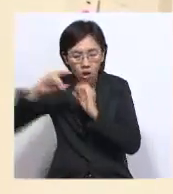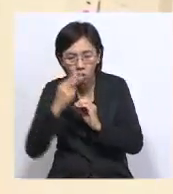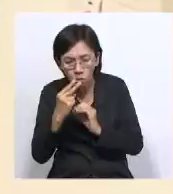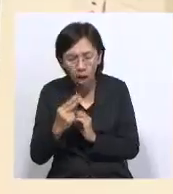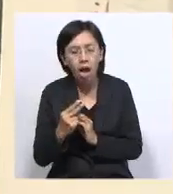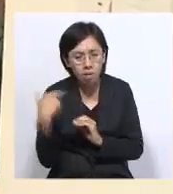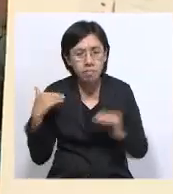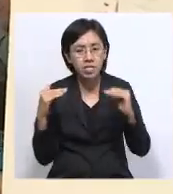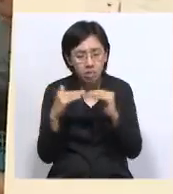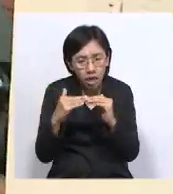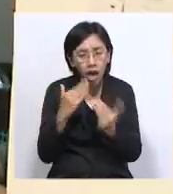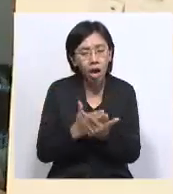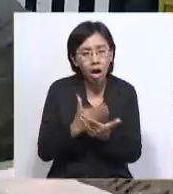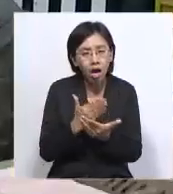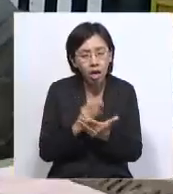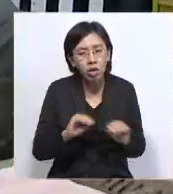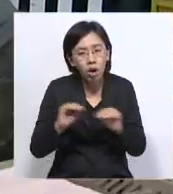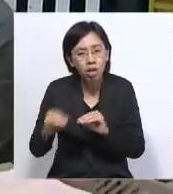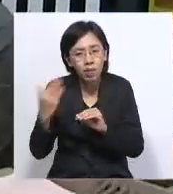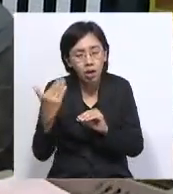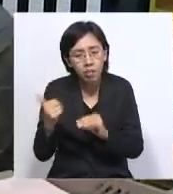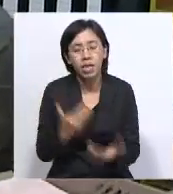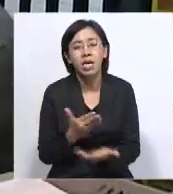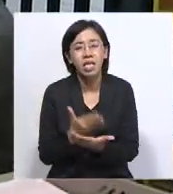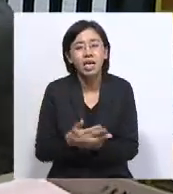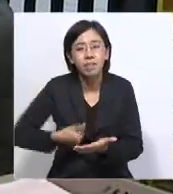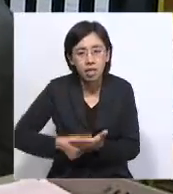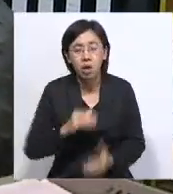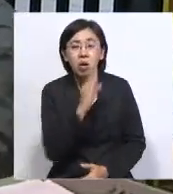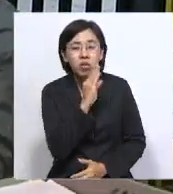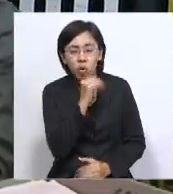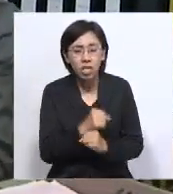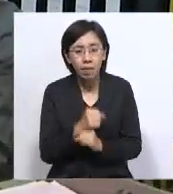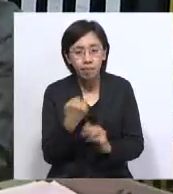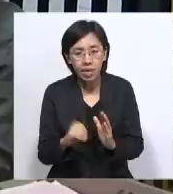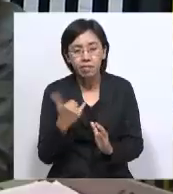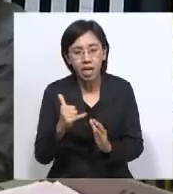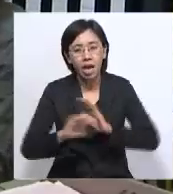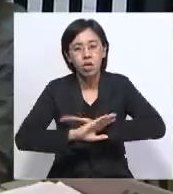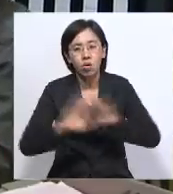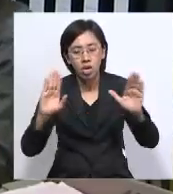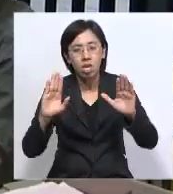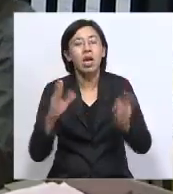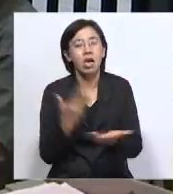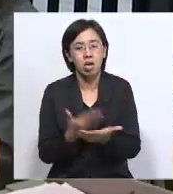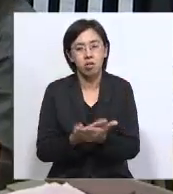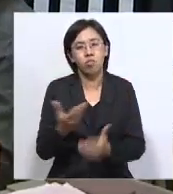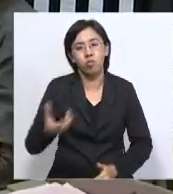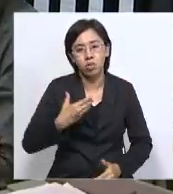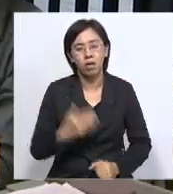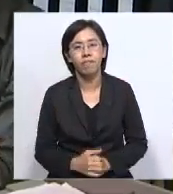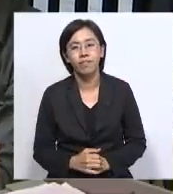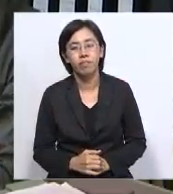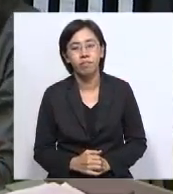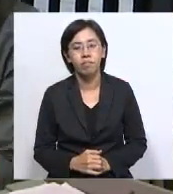ายใดมีสิทธิ์ได้รับการพักชำระหนี้หรือไม่หากผู้ประกอบการทำผิดเงื่อนไขก็อาจจะถูกยกเลิกพักชำระหนี้ได้แ